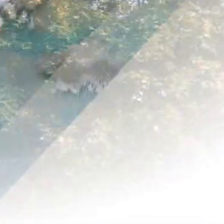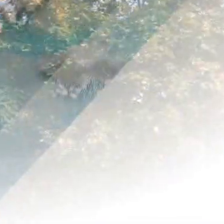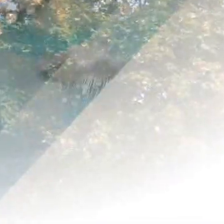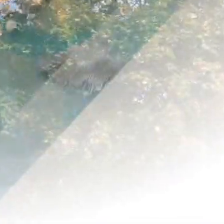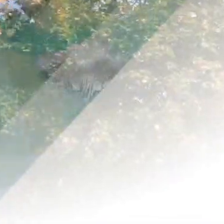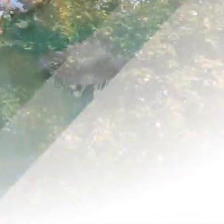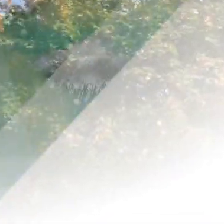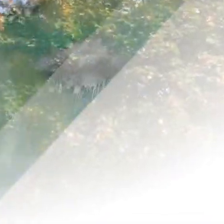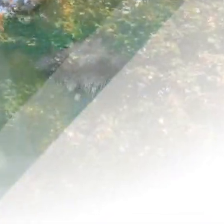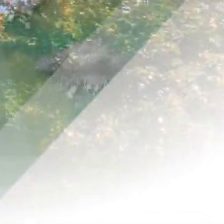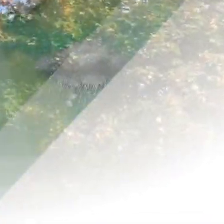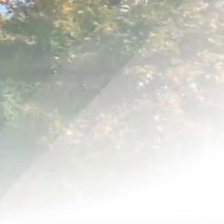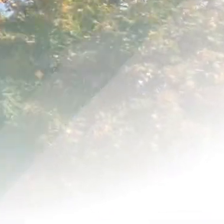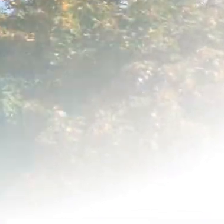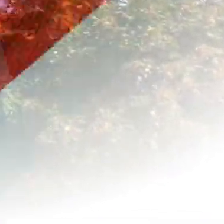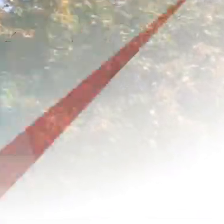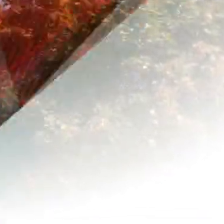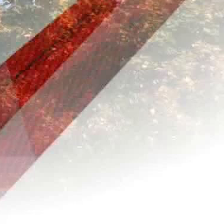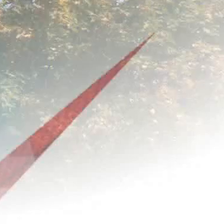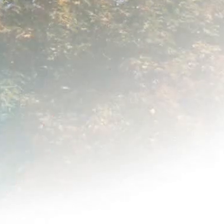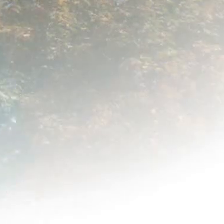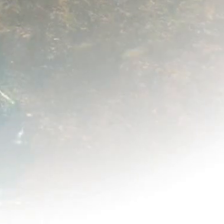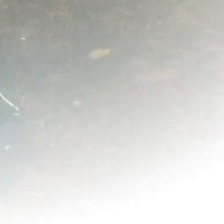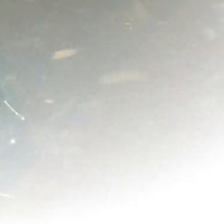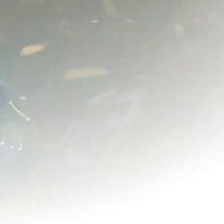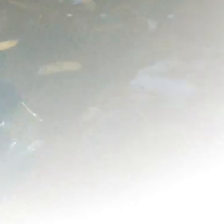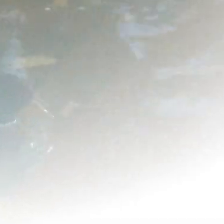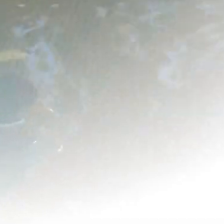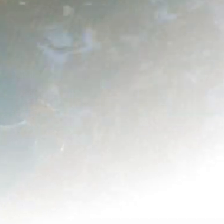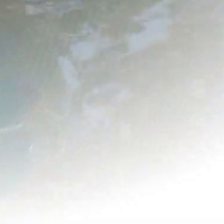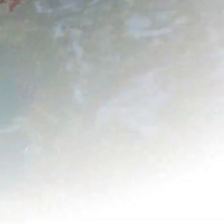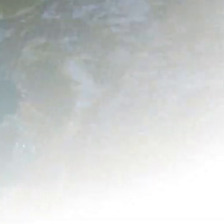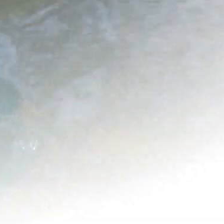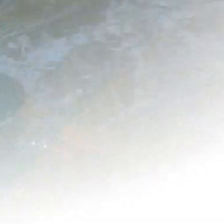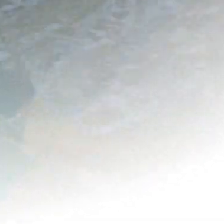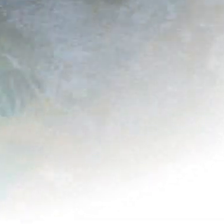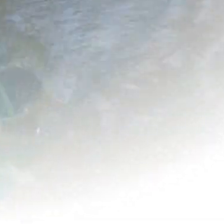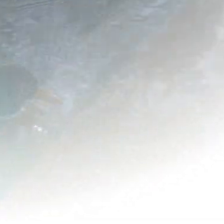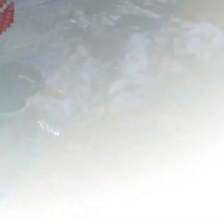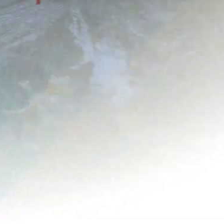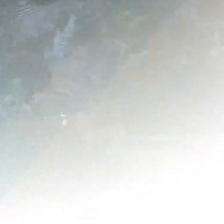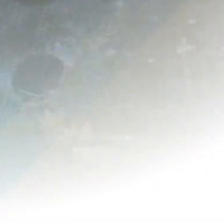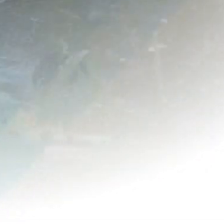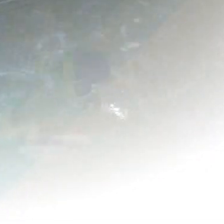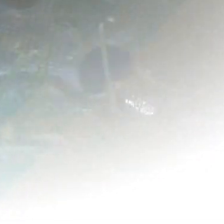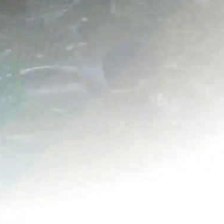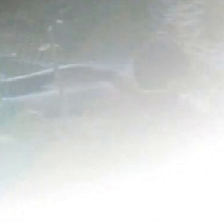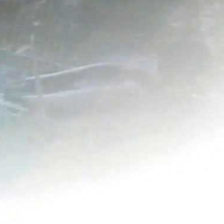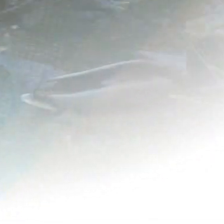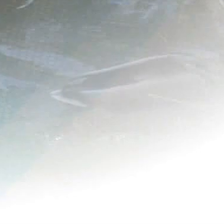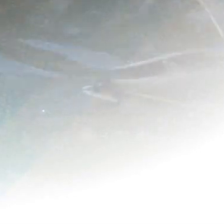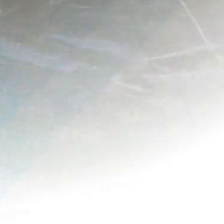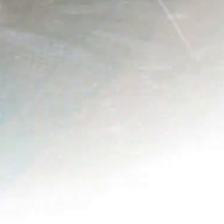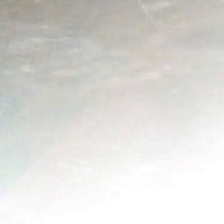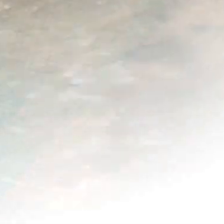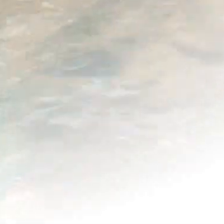і духоўных пошукаў. Бездакорна будуць прасоўвацца любыя як важныя, так і не вельмі справы. Планы